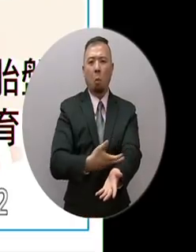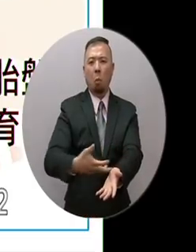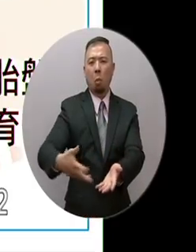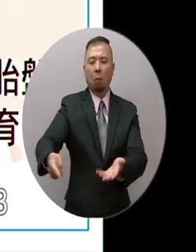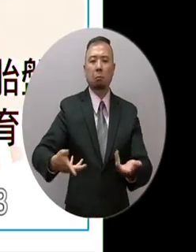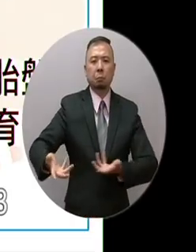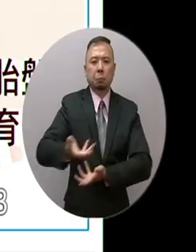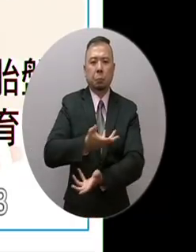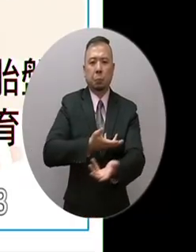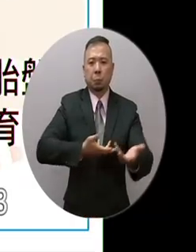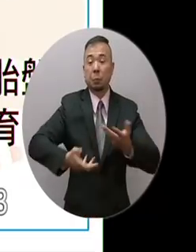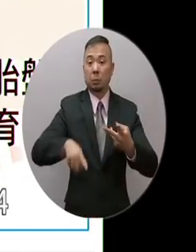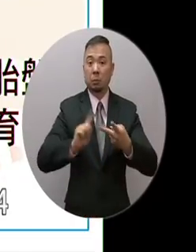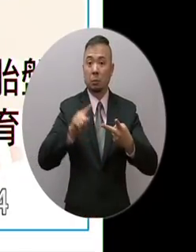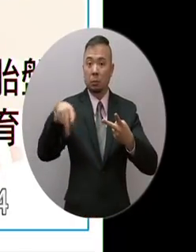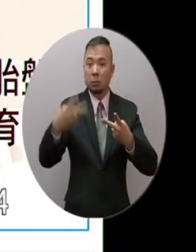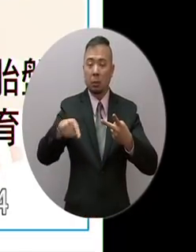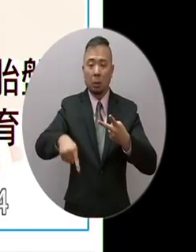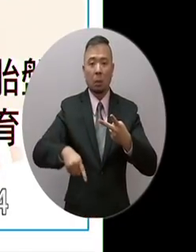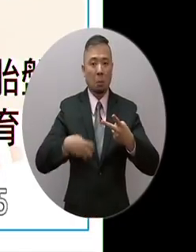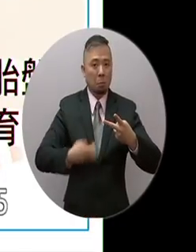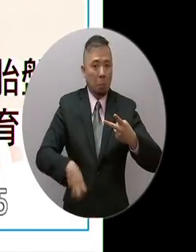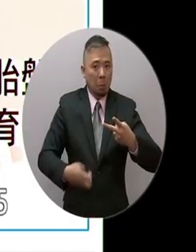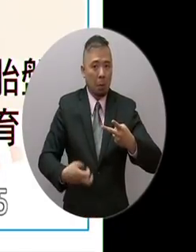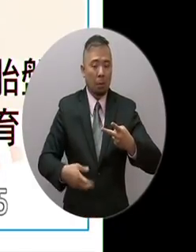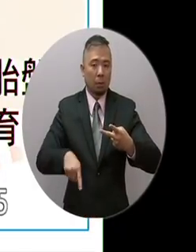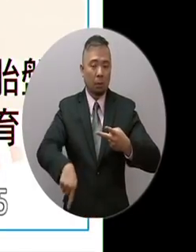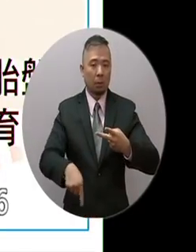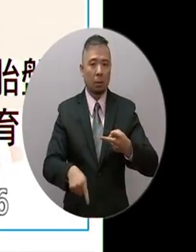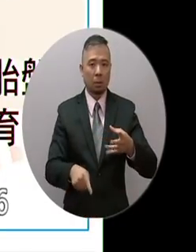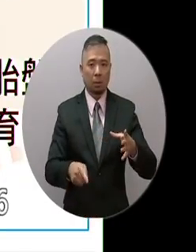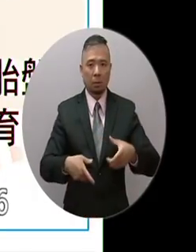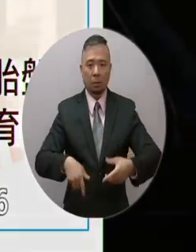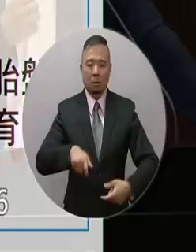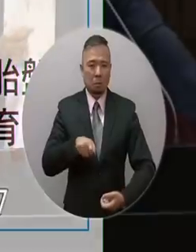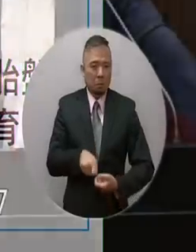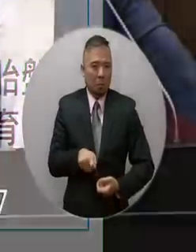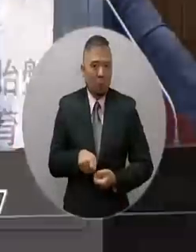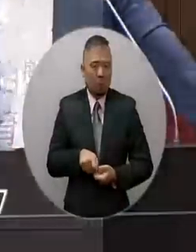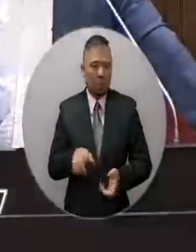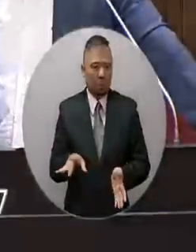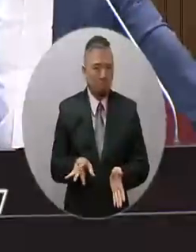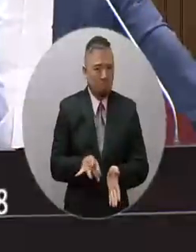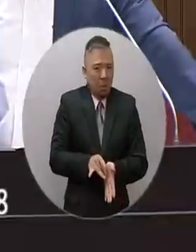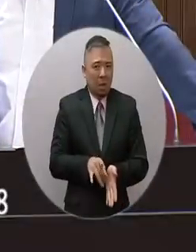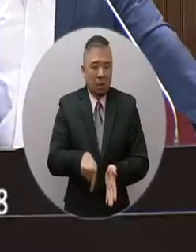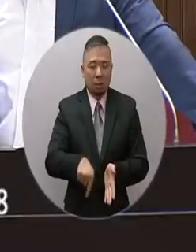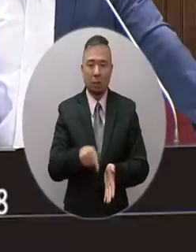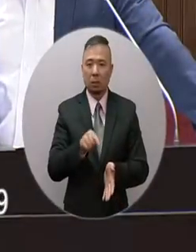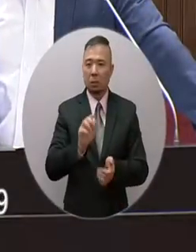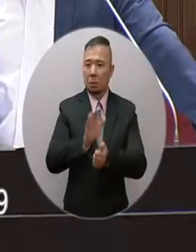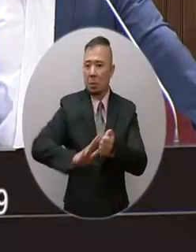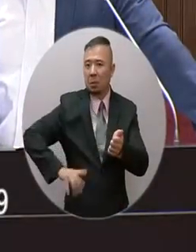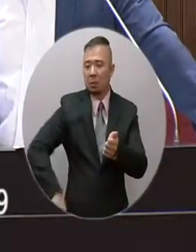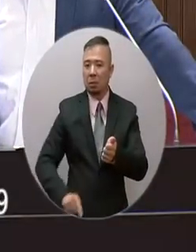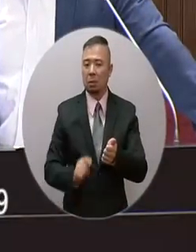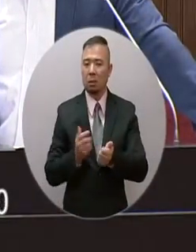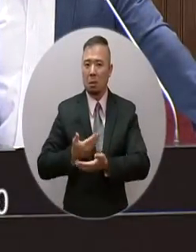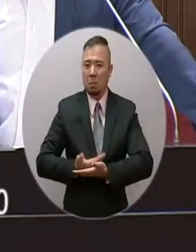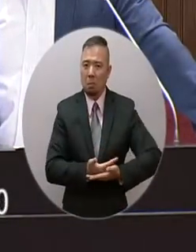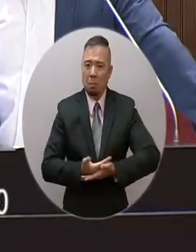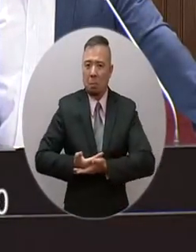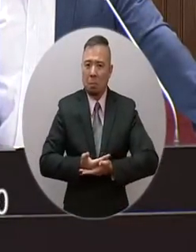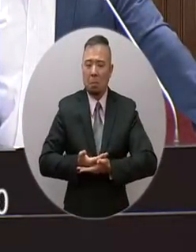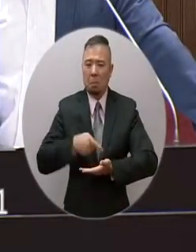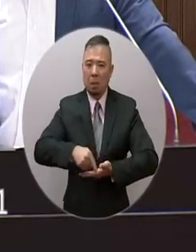个孕妇的胚胎，到胚胎去影响胎儿的发展。所以这么严重的一个有毒